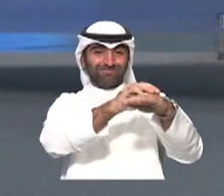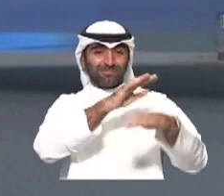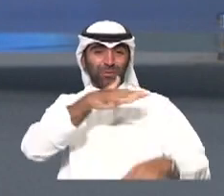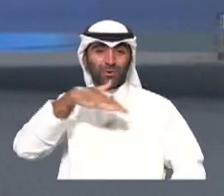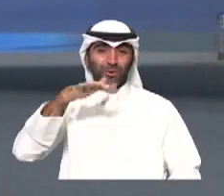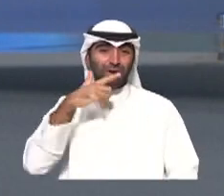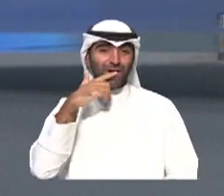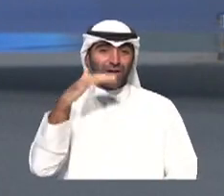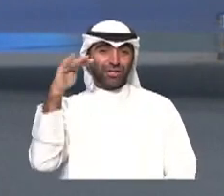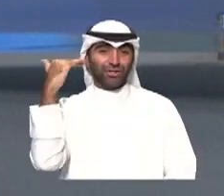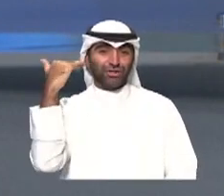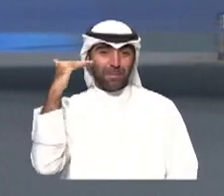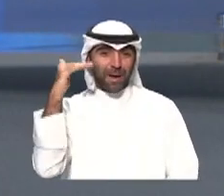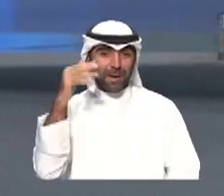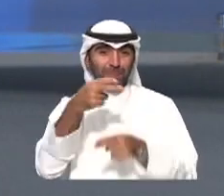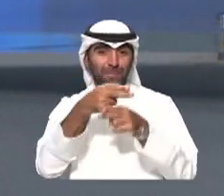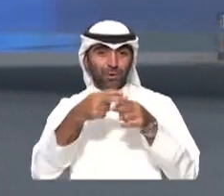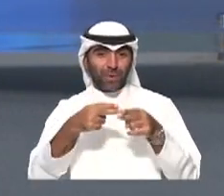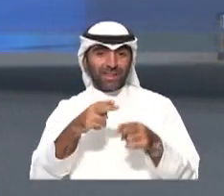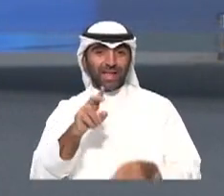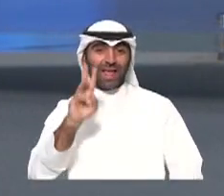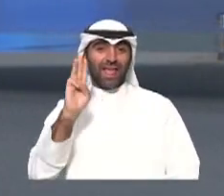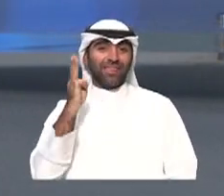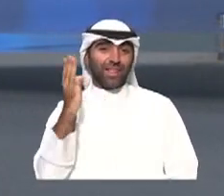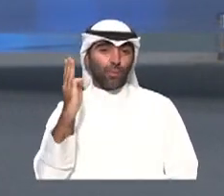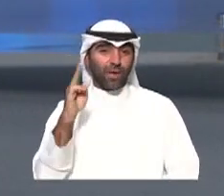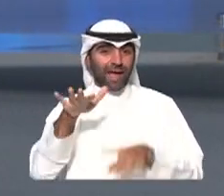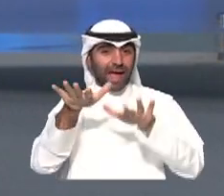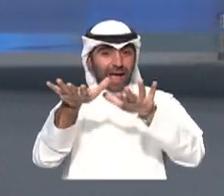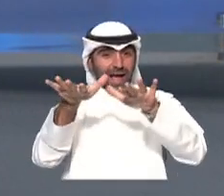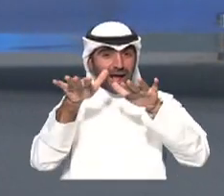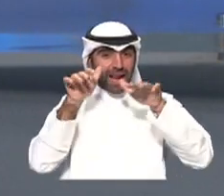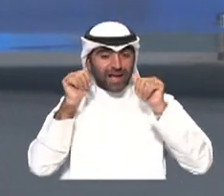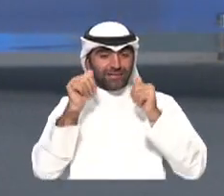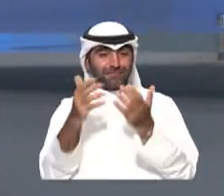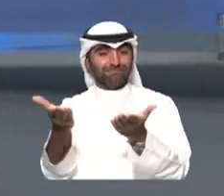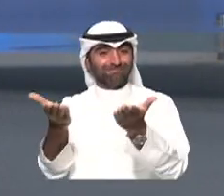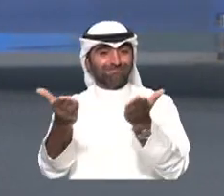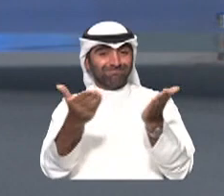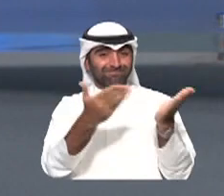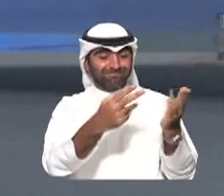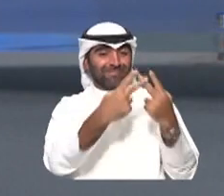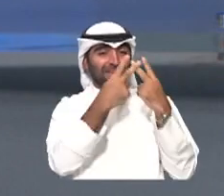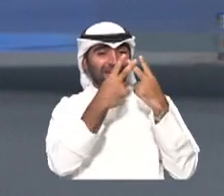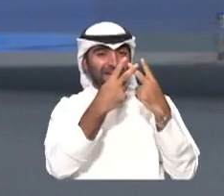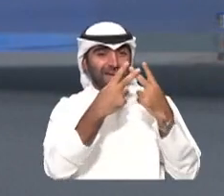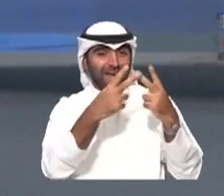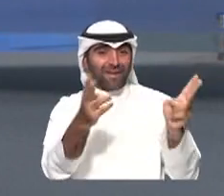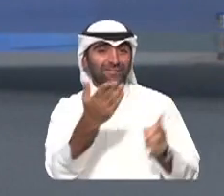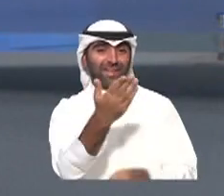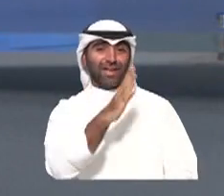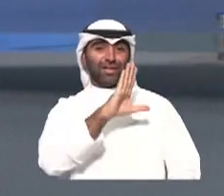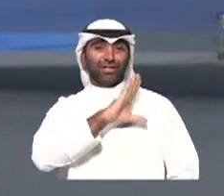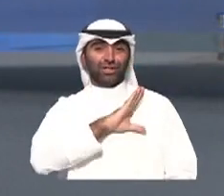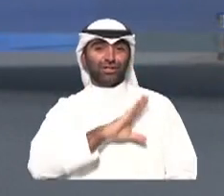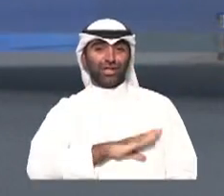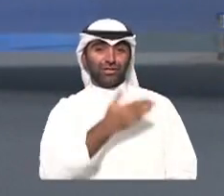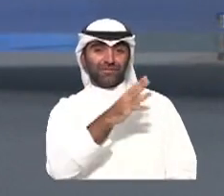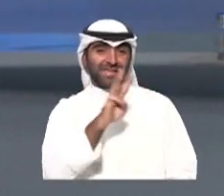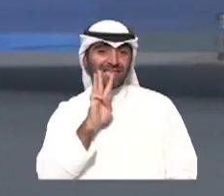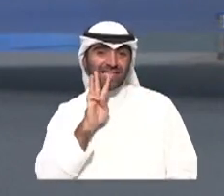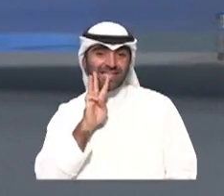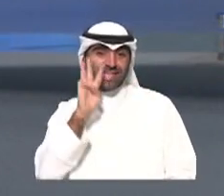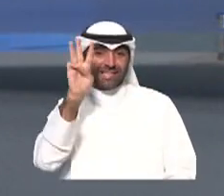العسكرية والخدمة الوطنية العسكرية. التواصل بين منتسبي الجيش والشباب الكويتي يأتي لشرح آلية